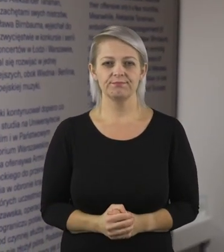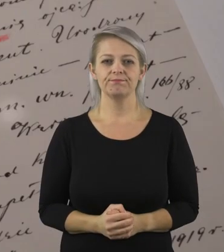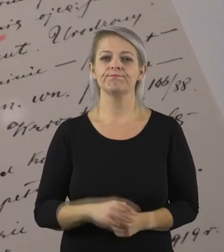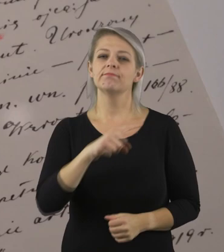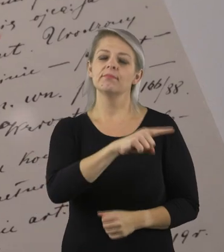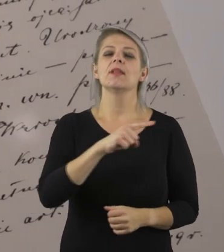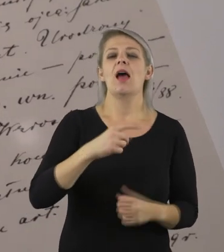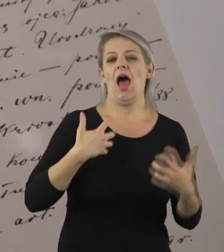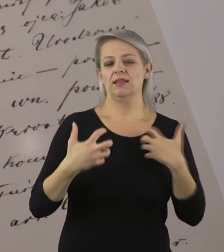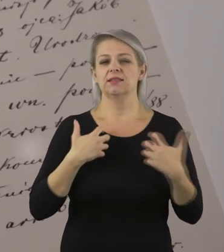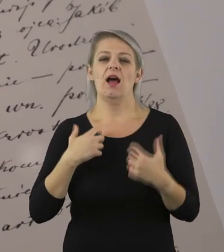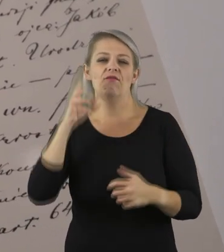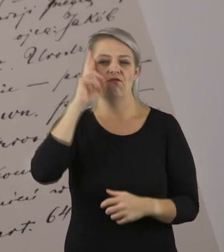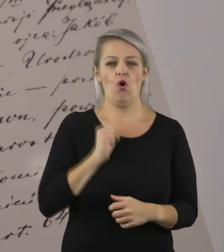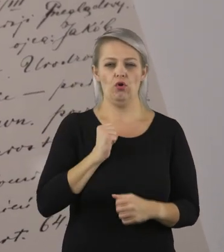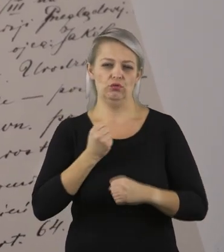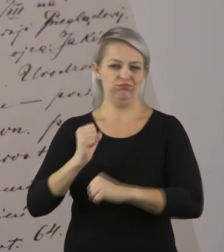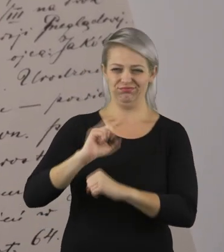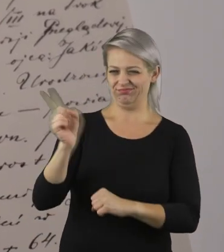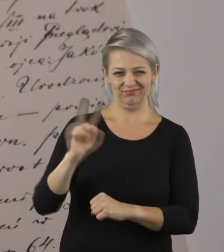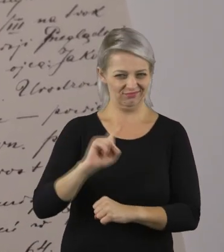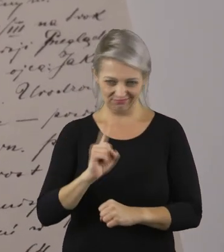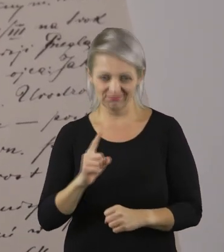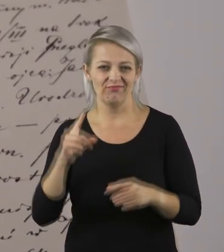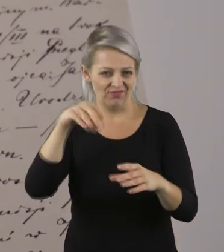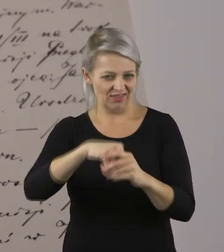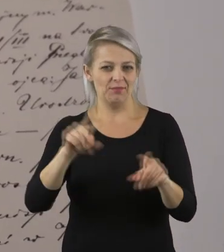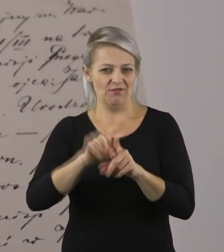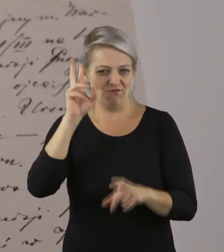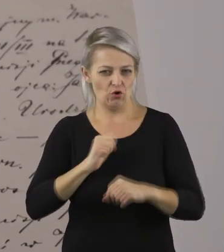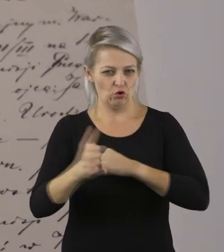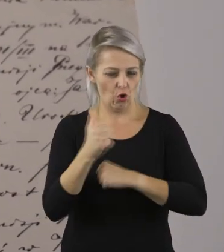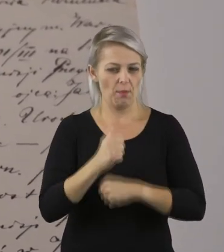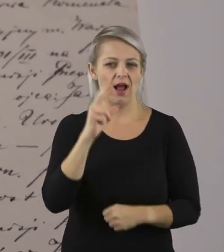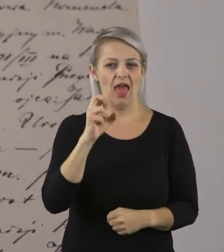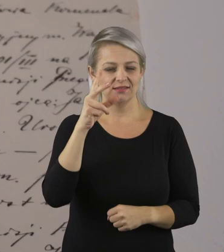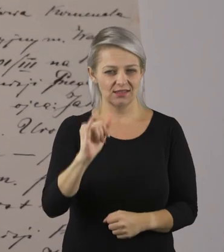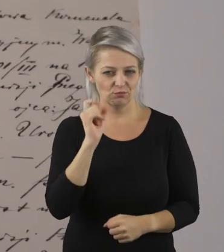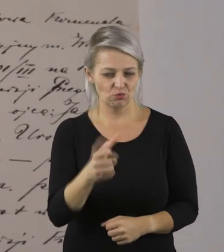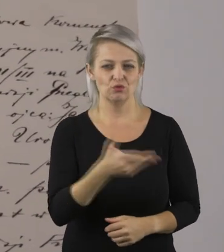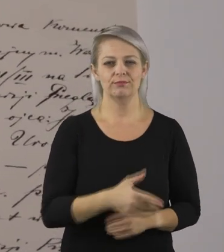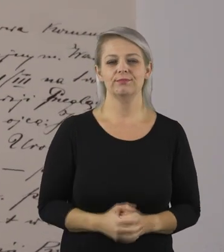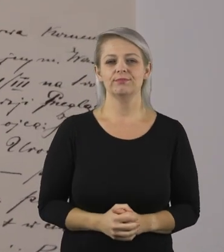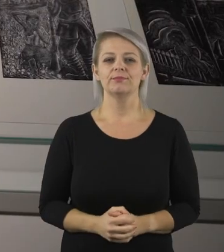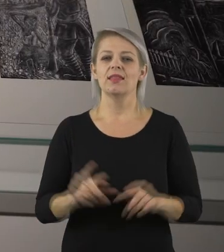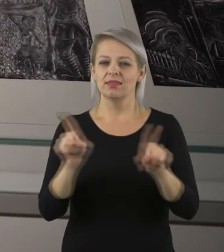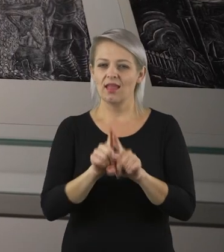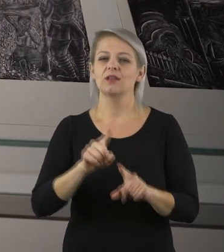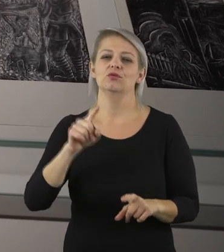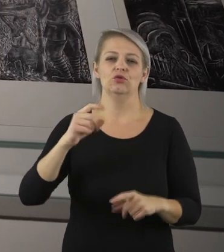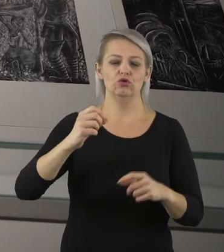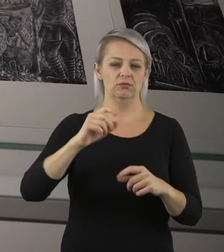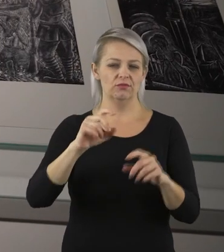bohaterom. Artyści nie stronili od służby, czego dowodzą nie tylko wojskowe dokumenty Pawła Kleckiego, lecz